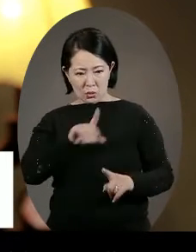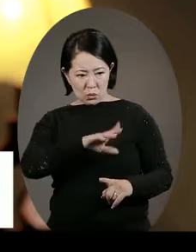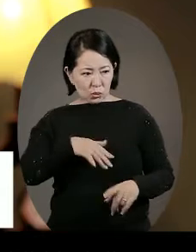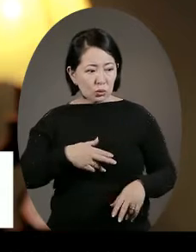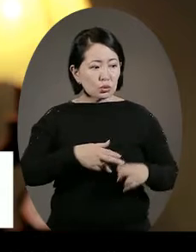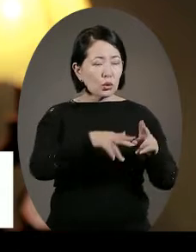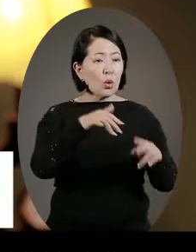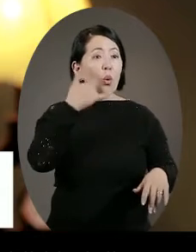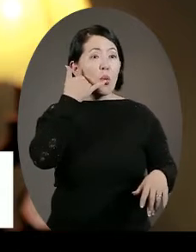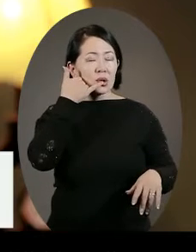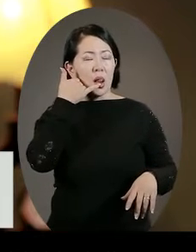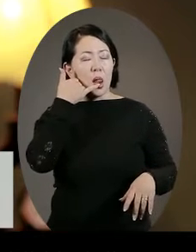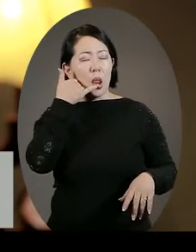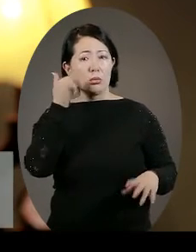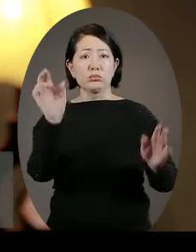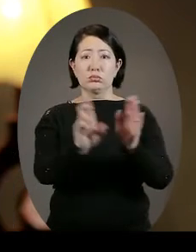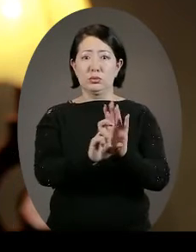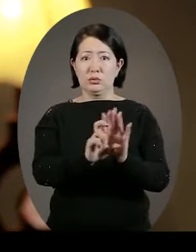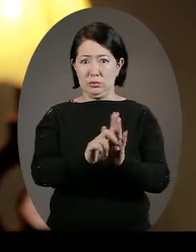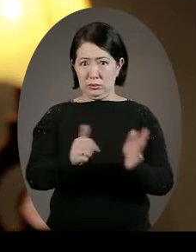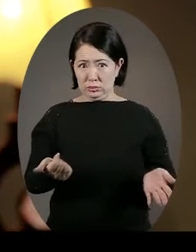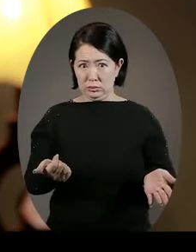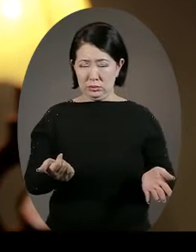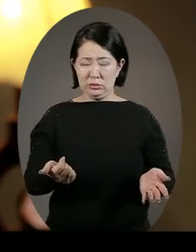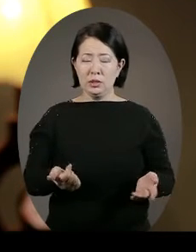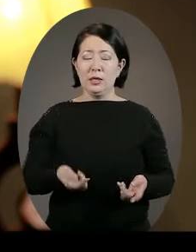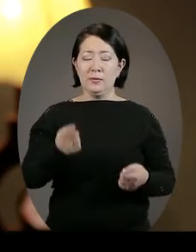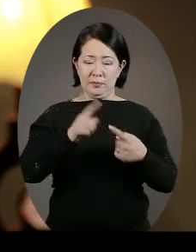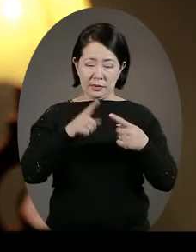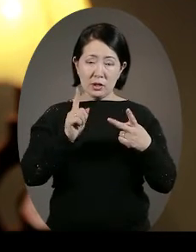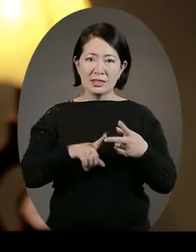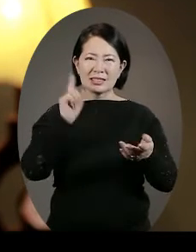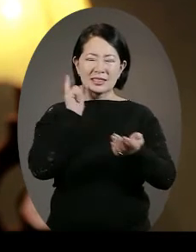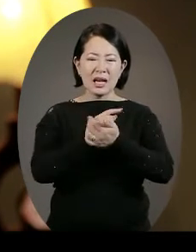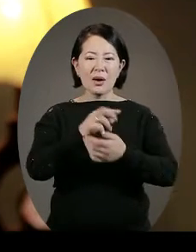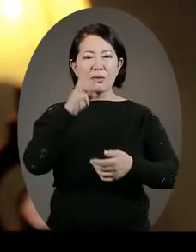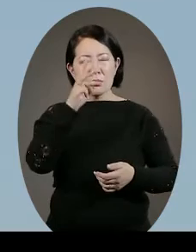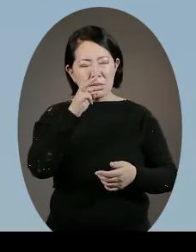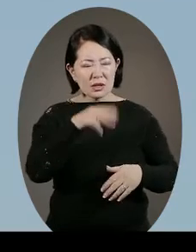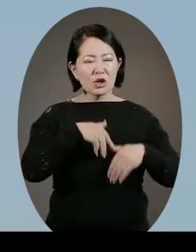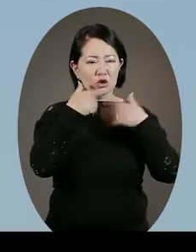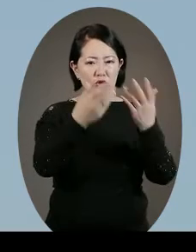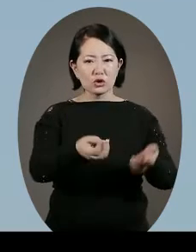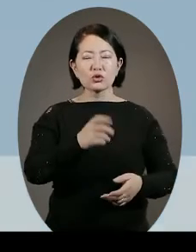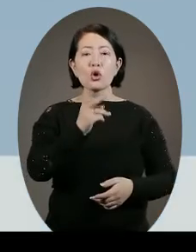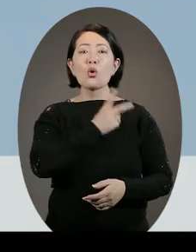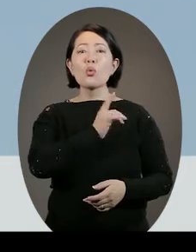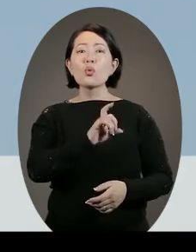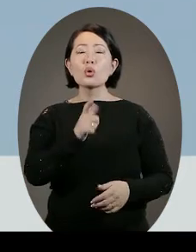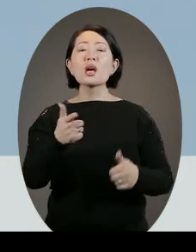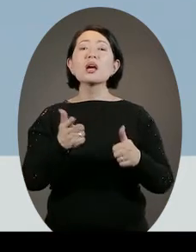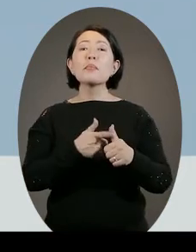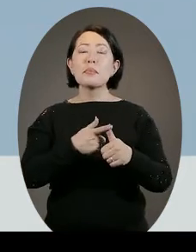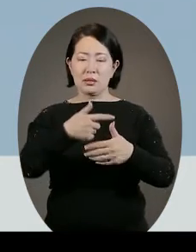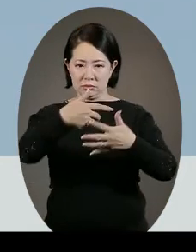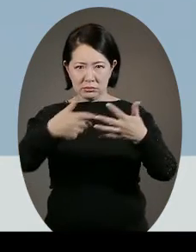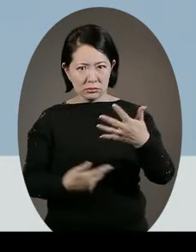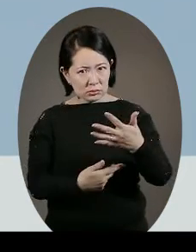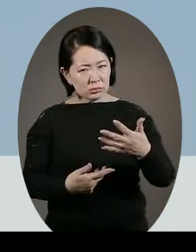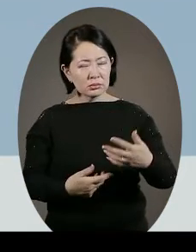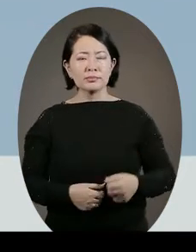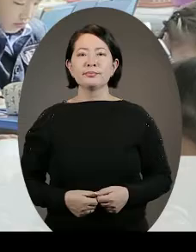утсанд хандах бүрэн бололцоотой. Дээрээс нь заавал мэдээлэх үүрэгтэн гэж байна. Мэдээлэх үүрэгтэн гэж